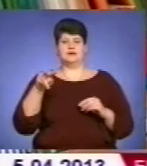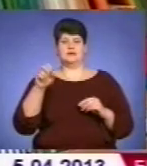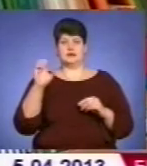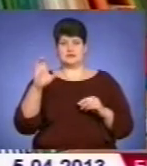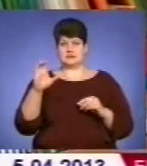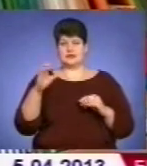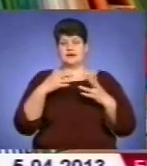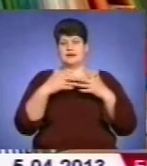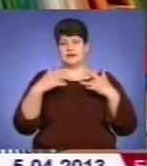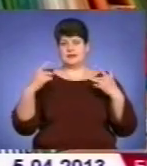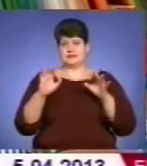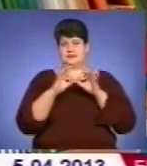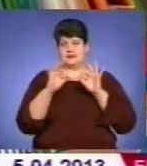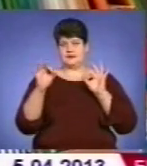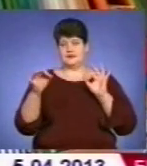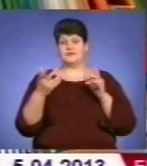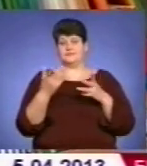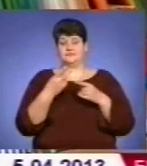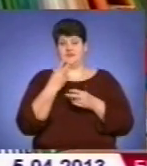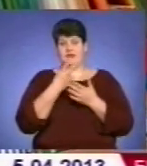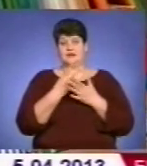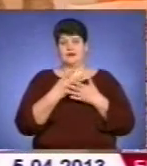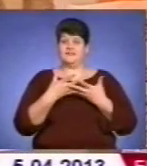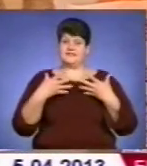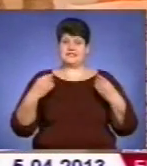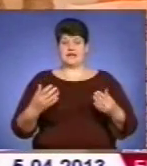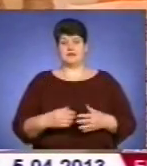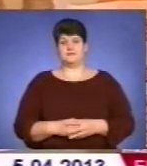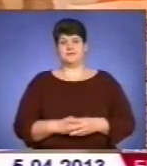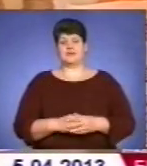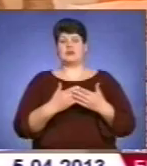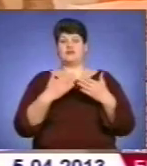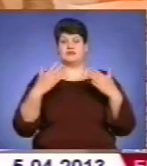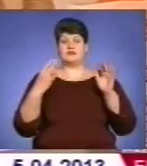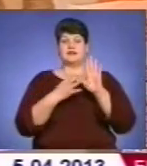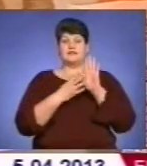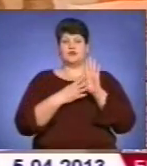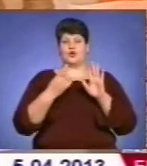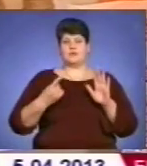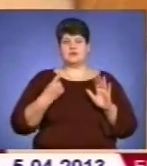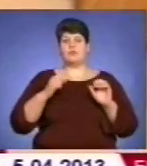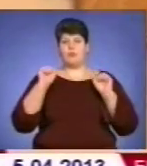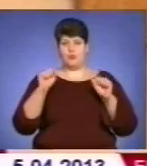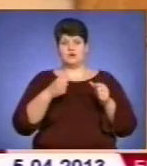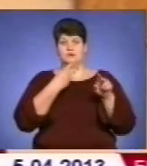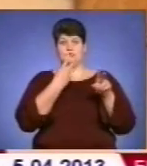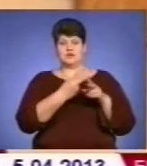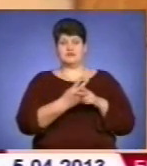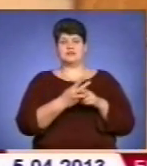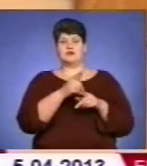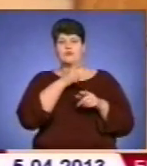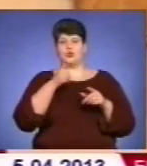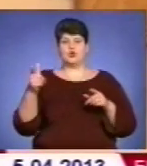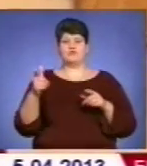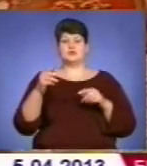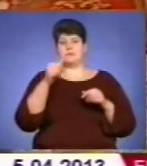різних намистин. Тобто виглядають вони так дуже по якось по-весняному. Виставку 9 майстрів можна оглянути ще впродовж місяця.